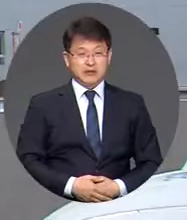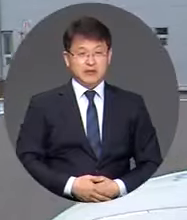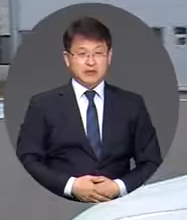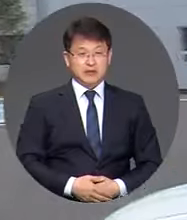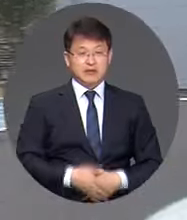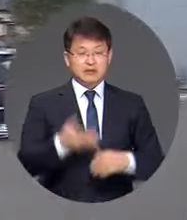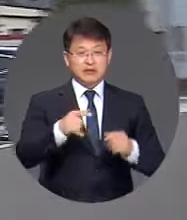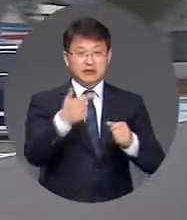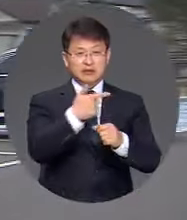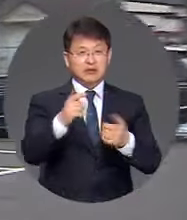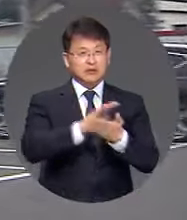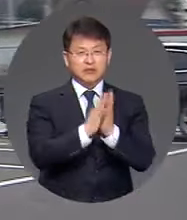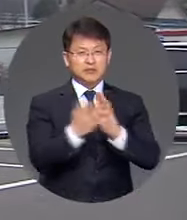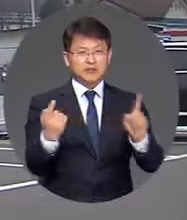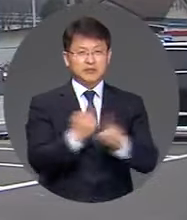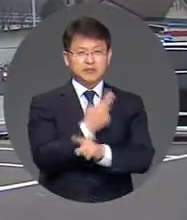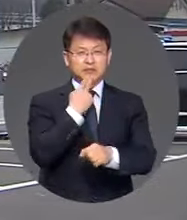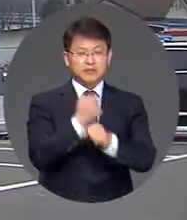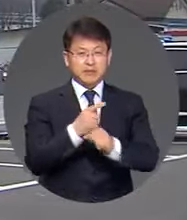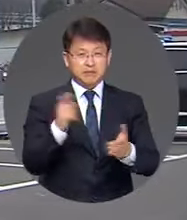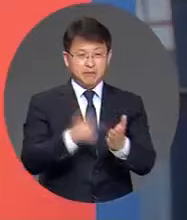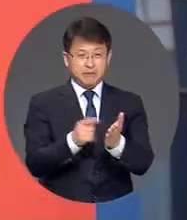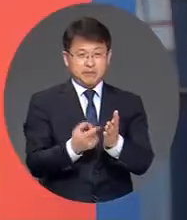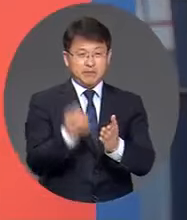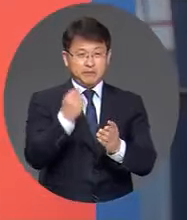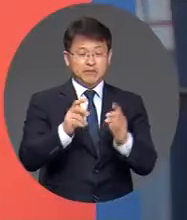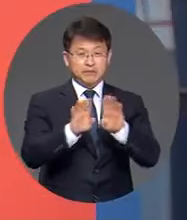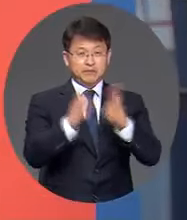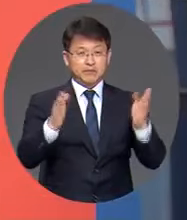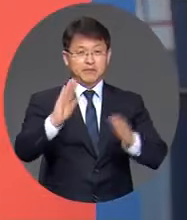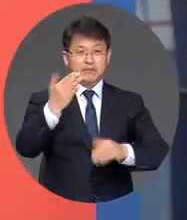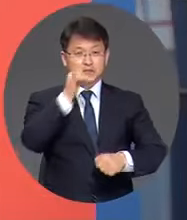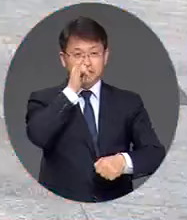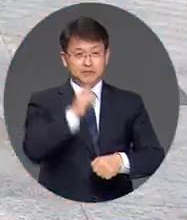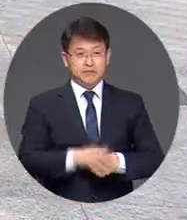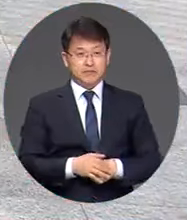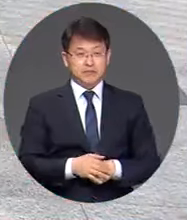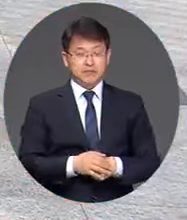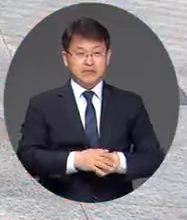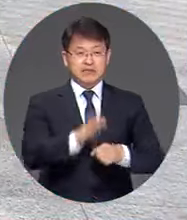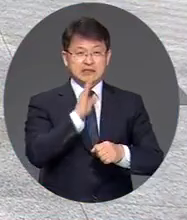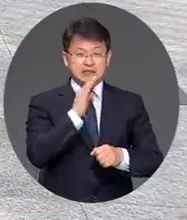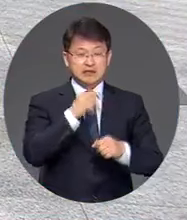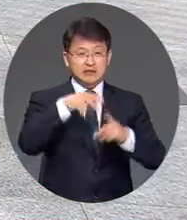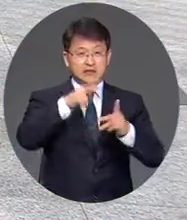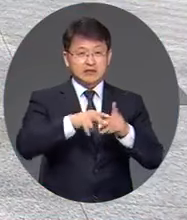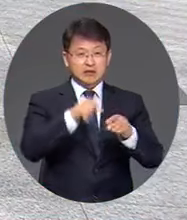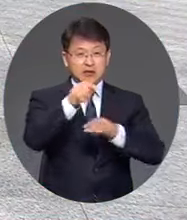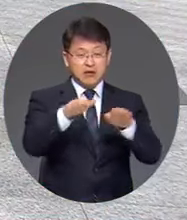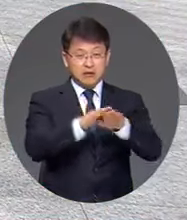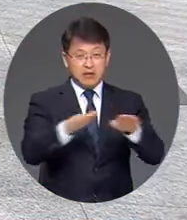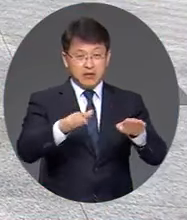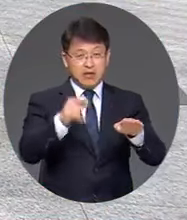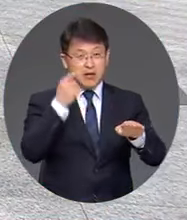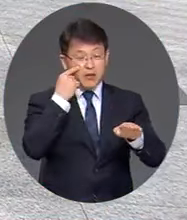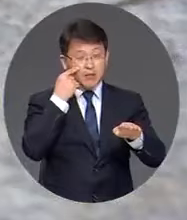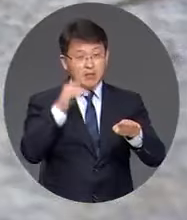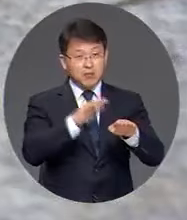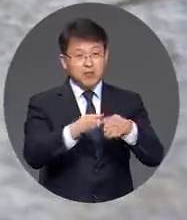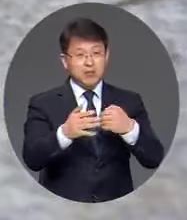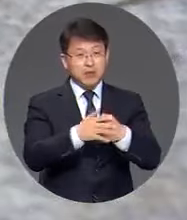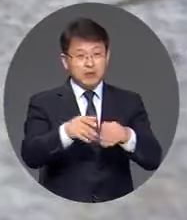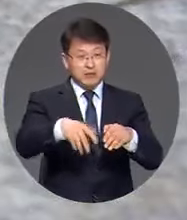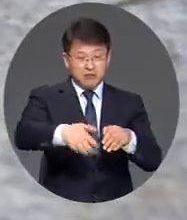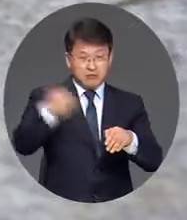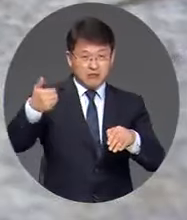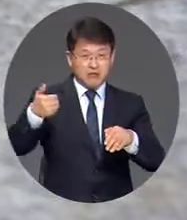있었지만 크게 달라진 부분 없이 서둘러 개관이 이뤄졌다는 겁니다. 실제로 센터 입구 바닥 타일 사이 마감재는 손만